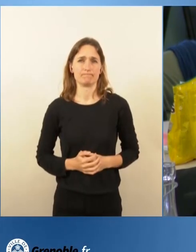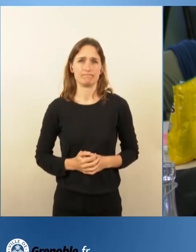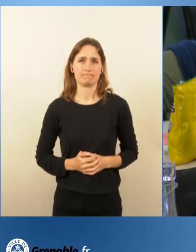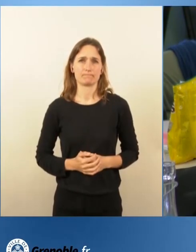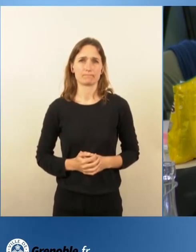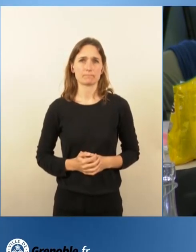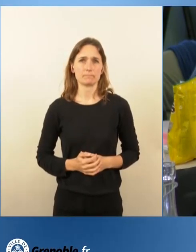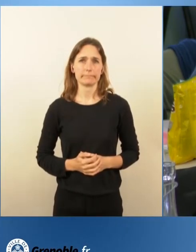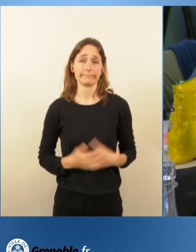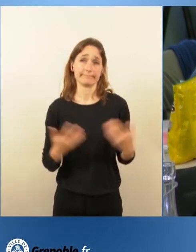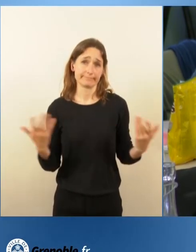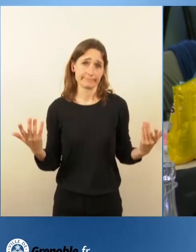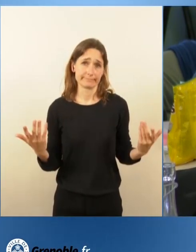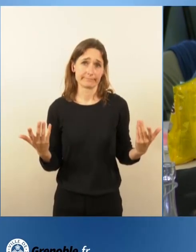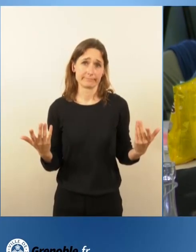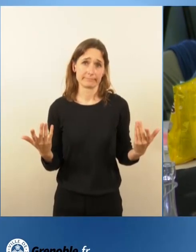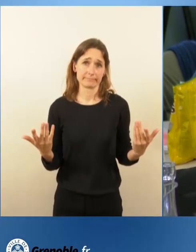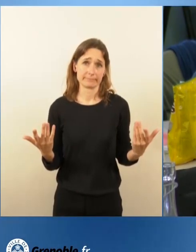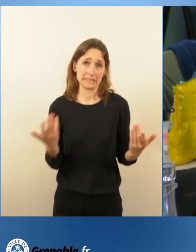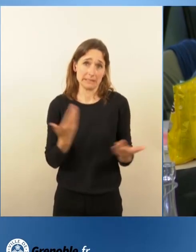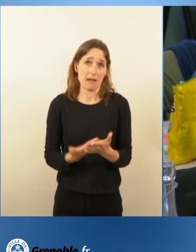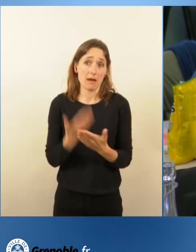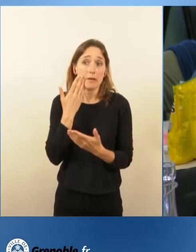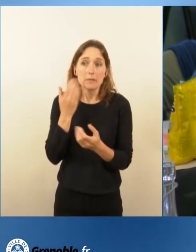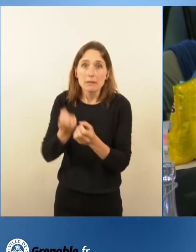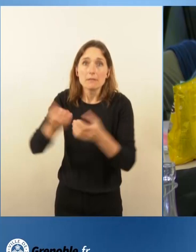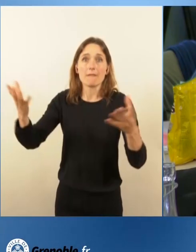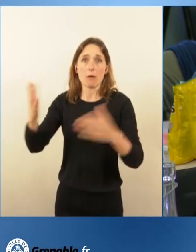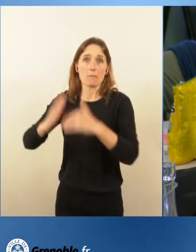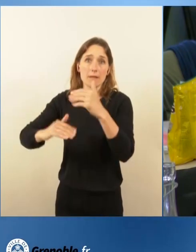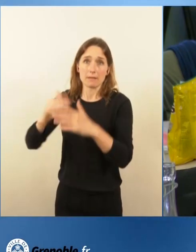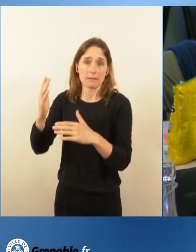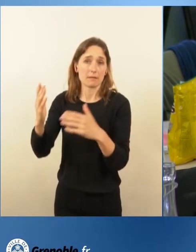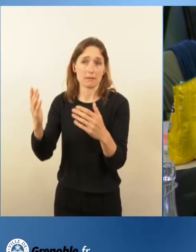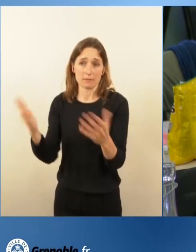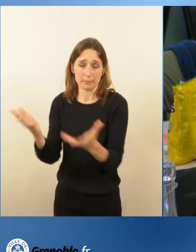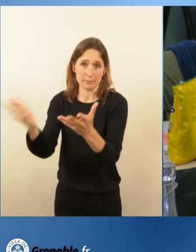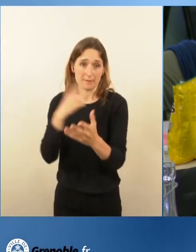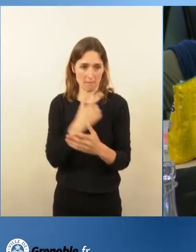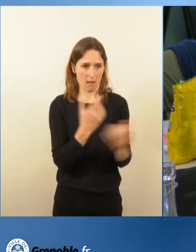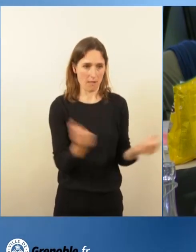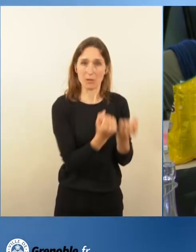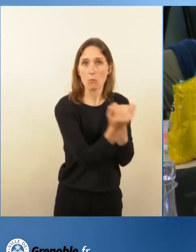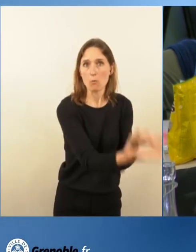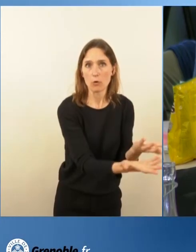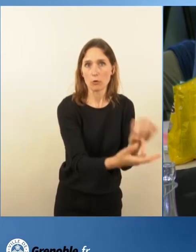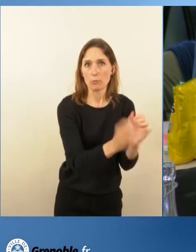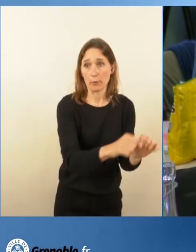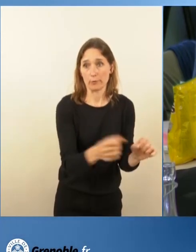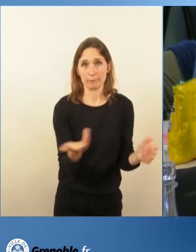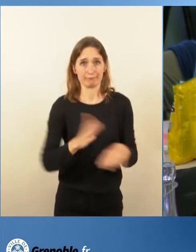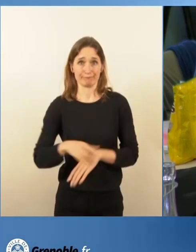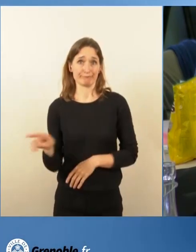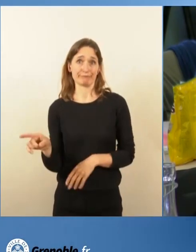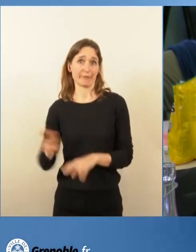donc ce qui te permettra d'améliorer la qualité d'animation malgré tout puisqu'il y a pas grand chose